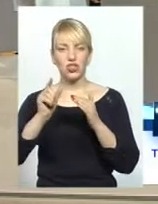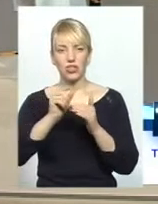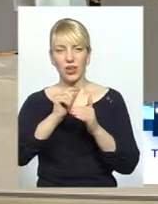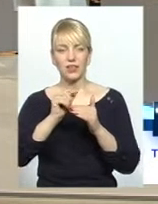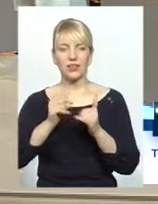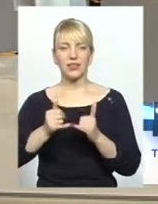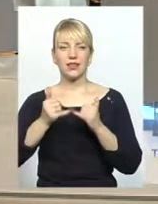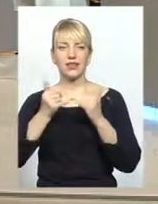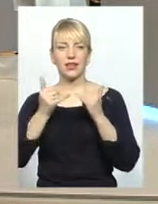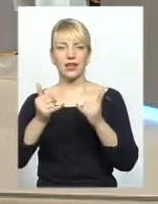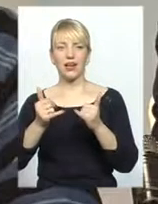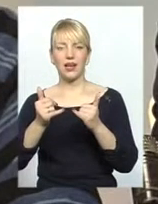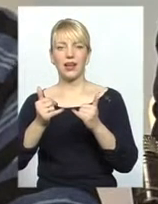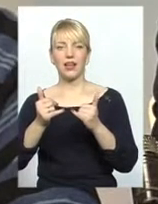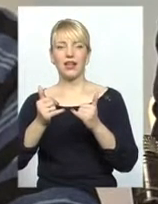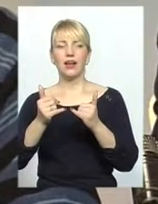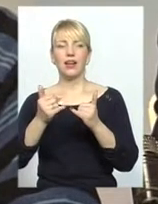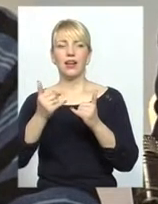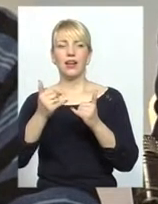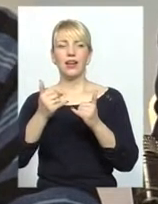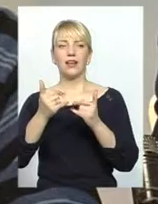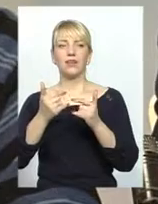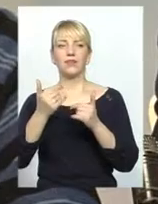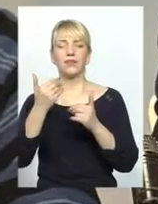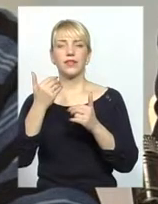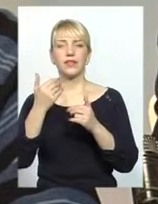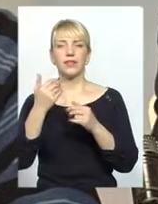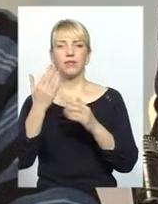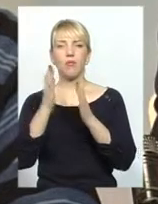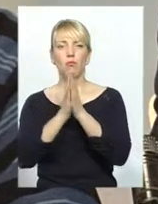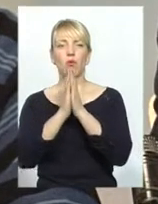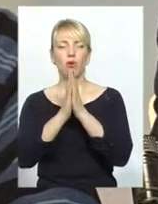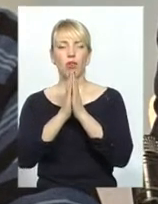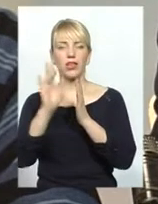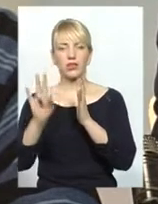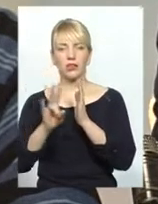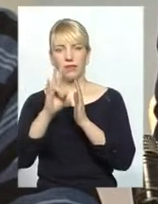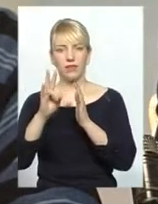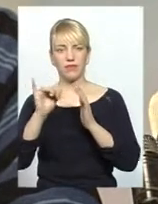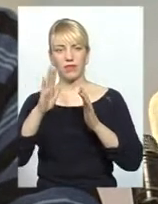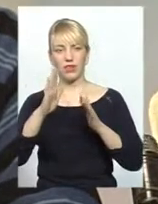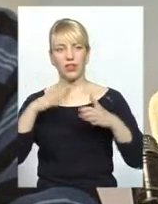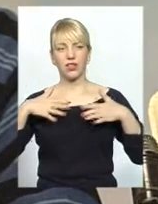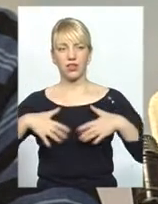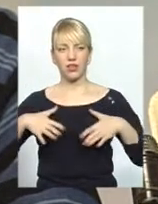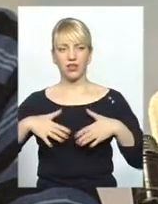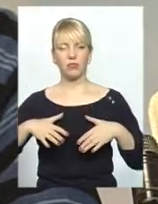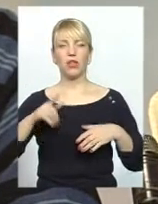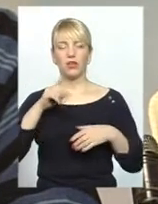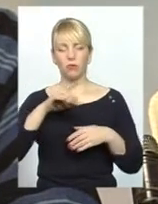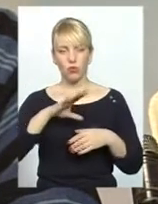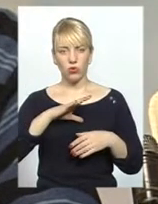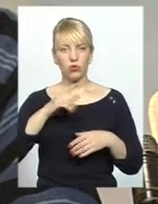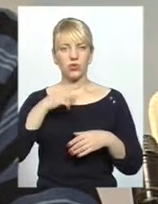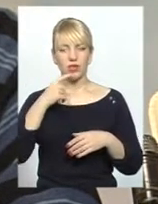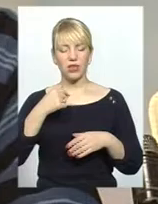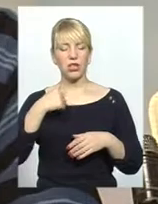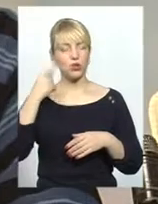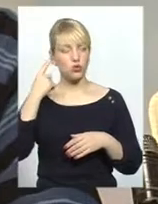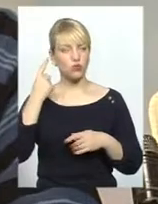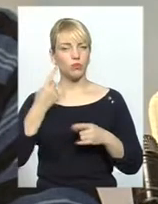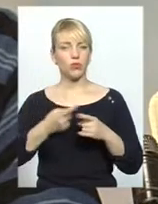відрядження їхніх потреб. Криму. Це було в Криму. То зараз ми про що говоримо? Там було сказано, я чув про те, що